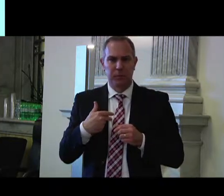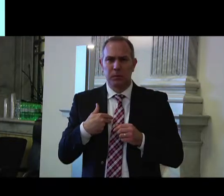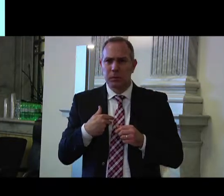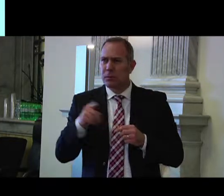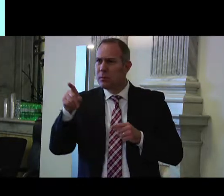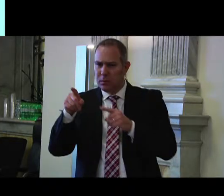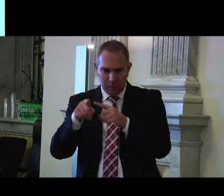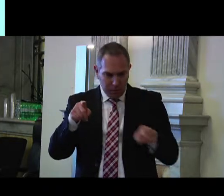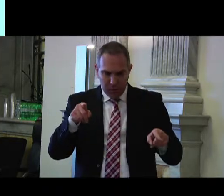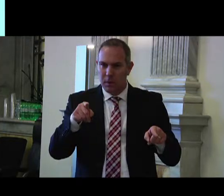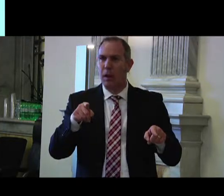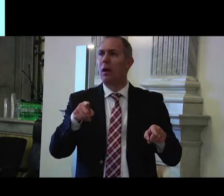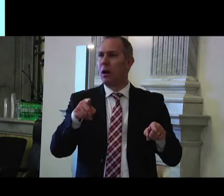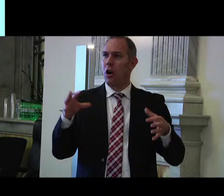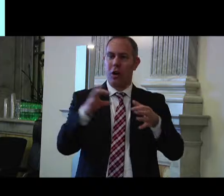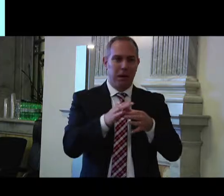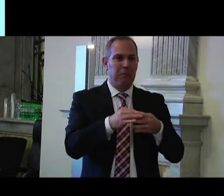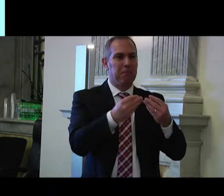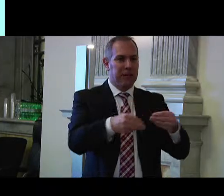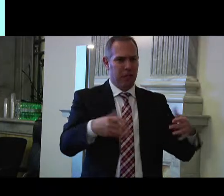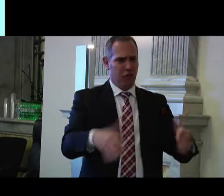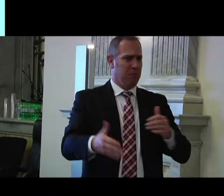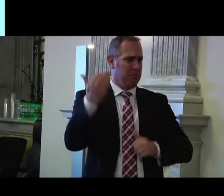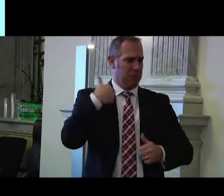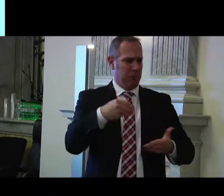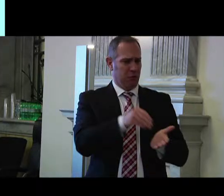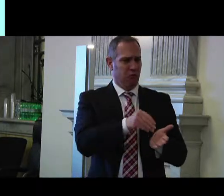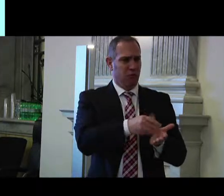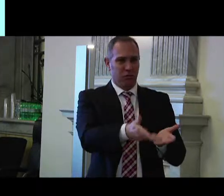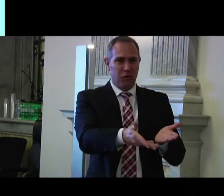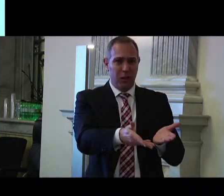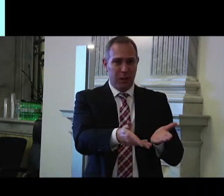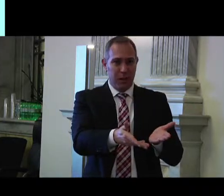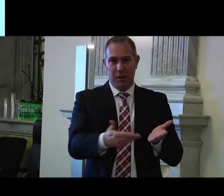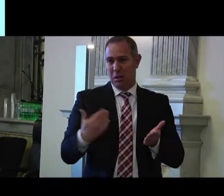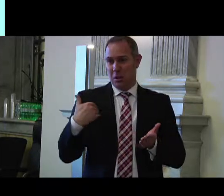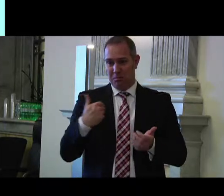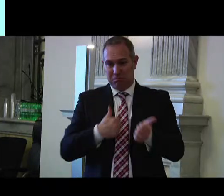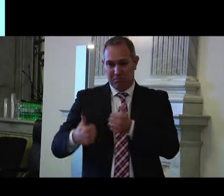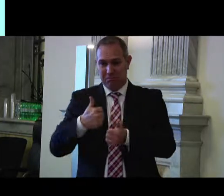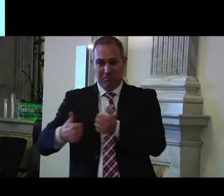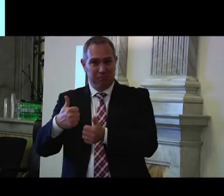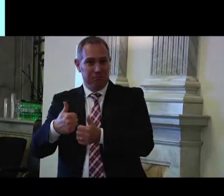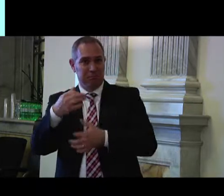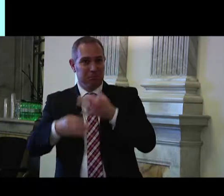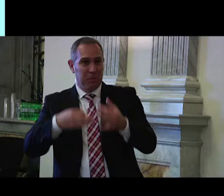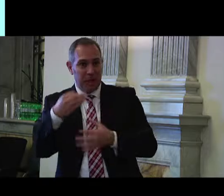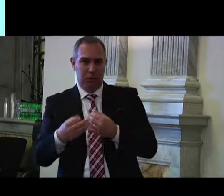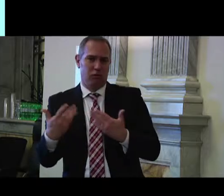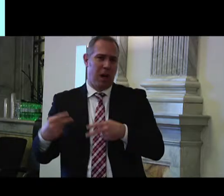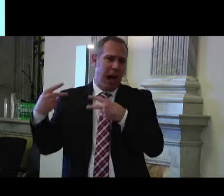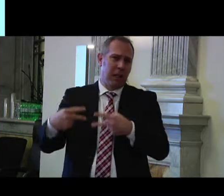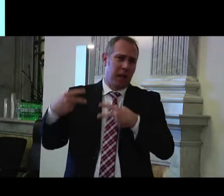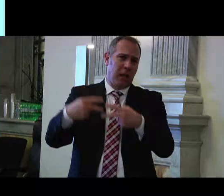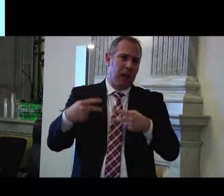dettagliati a materiali già esistenti sul turismo accessibile, perché abbiamo sentito prima dagli interventi che mi hanno preceduto, di questi temi si parla da anni, quindi